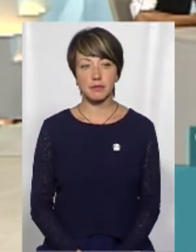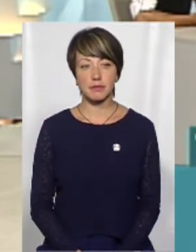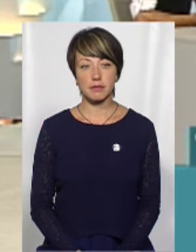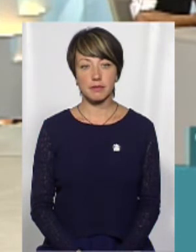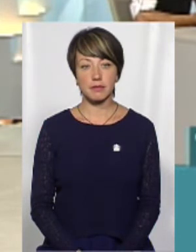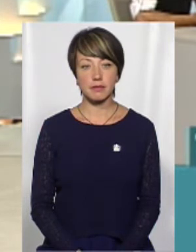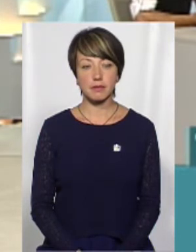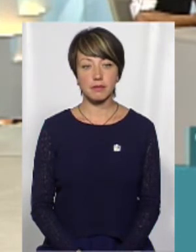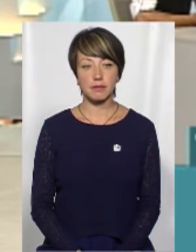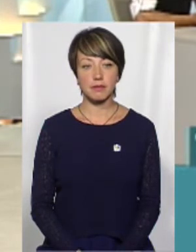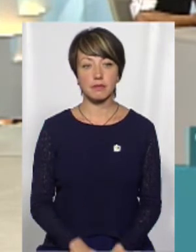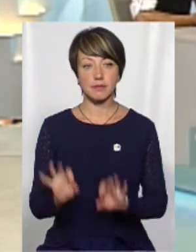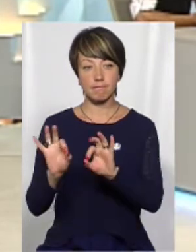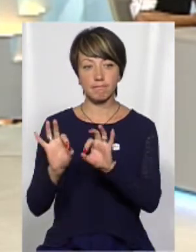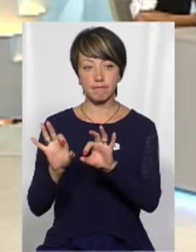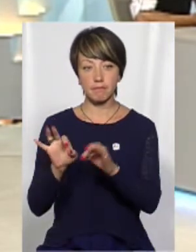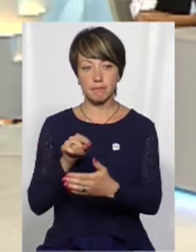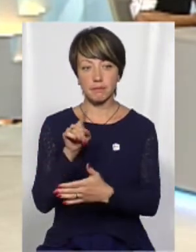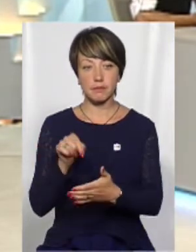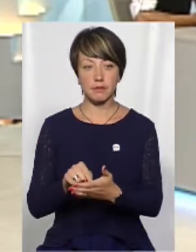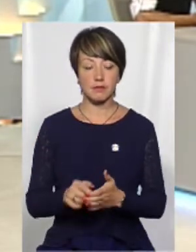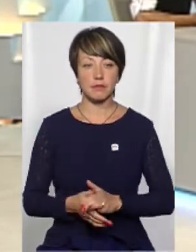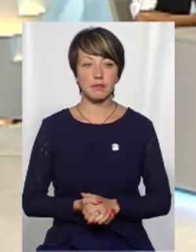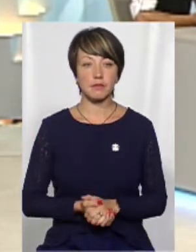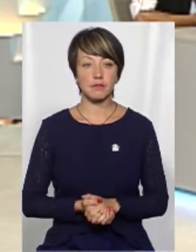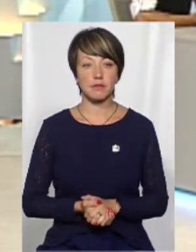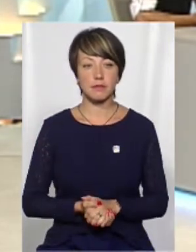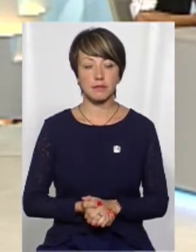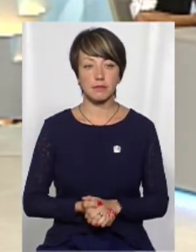000 hryvnia, pour la deuxième place, c'est 3 000 hryvnia et